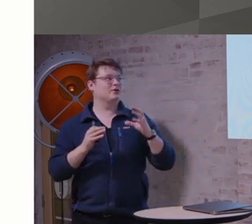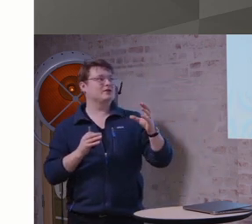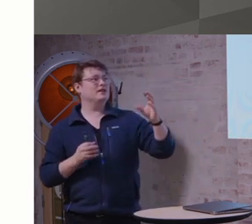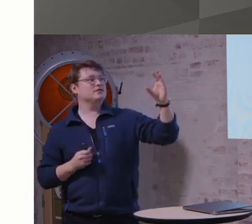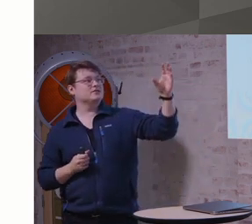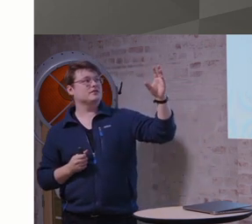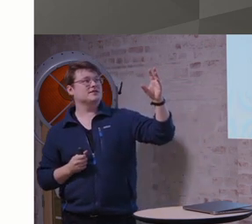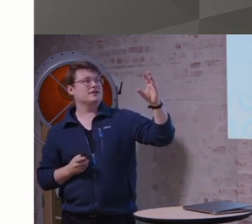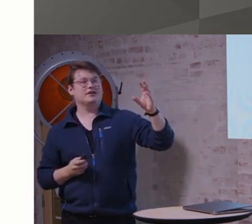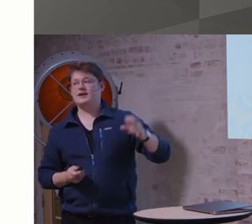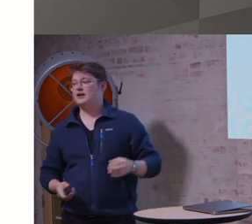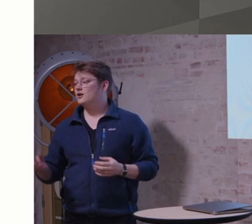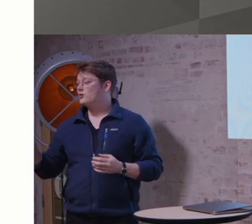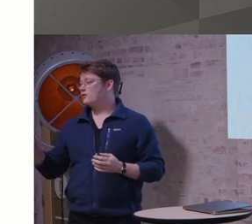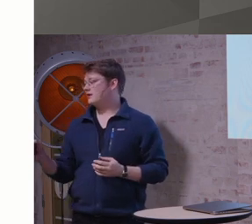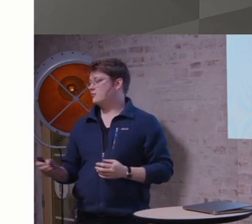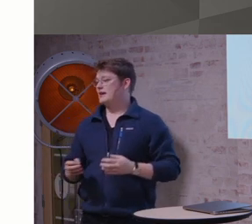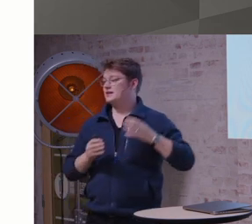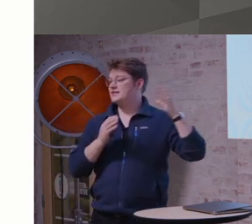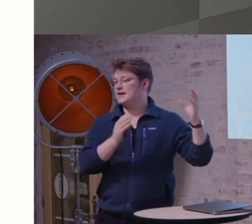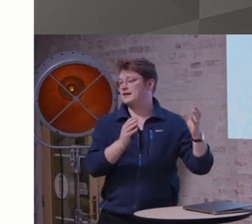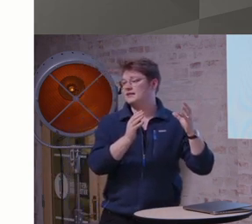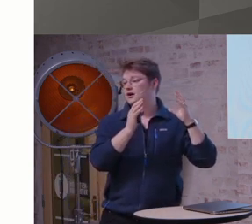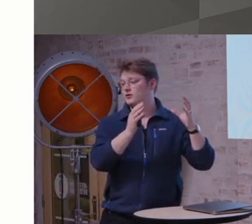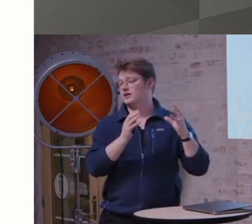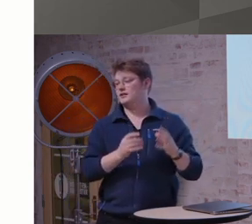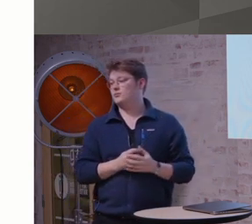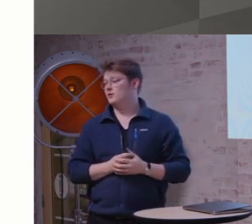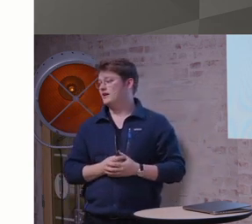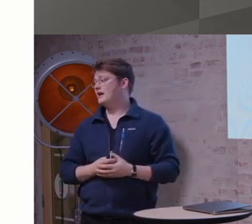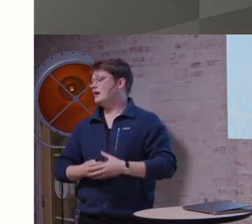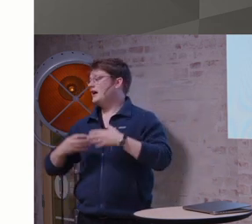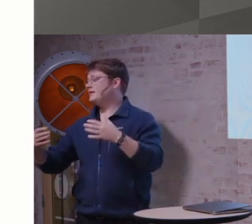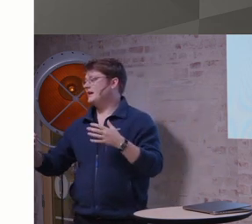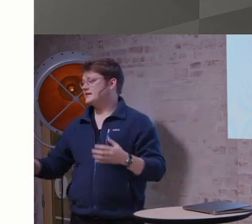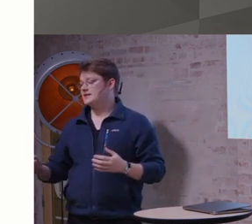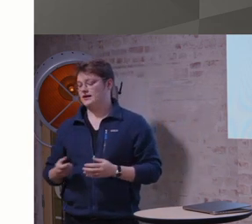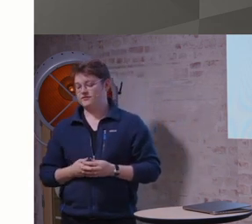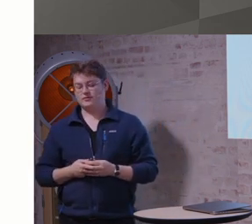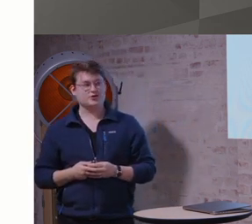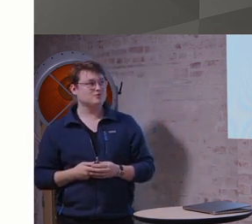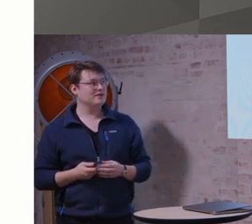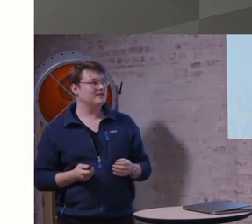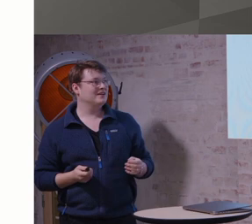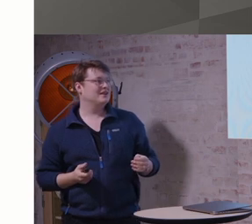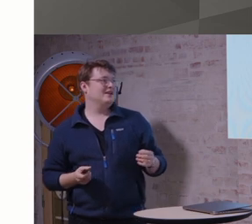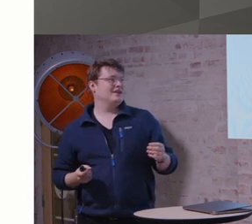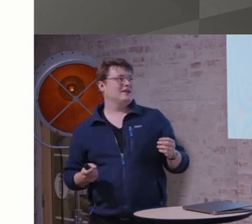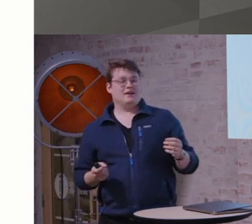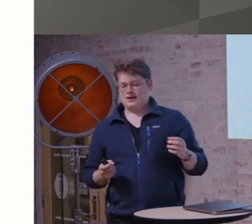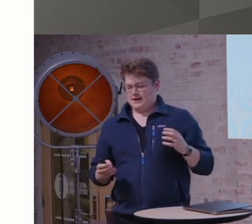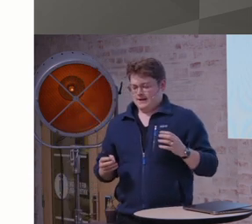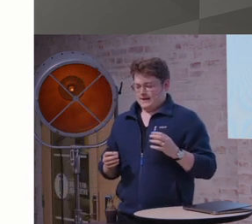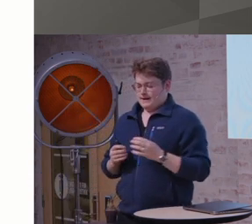spesifikke produkter, sånn som dere ser til å gjøre her. Gå rundt i en butikk, kjenn igjen akkurat dette produktet, hent ekstra informasjon.